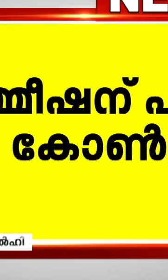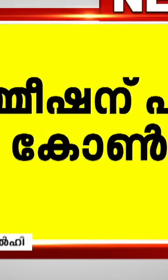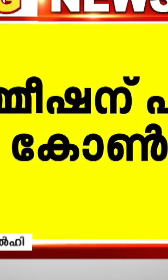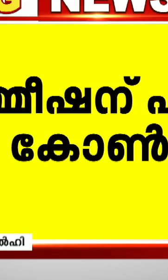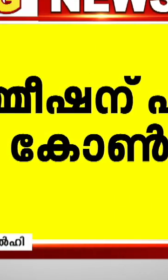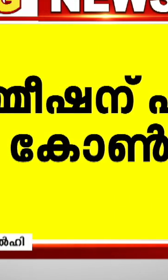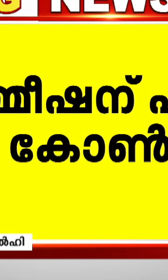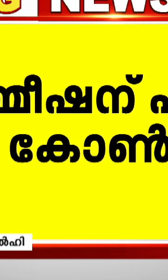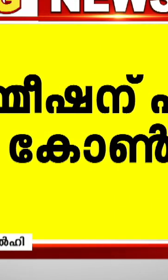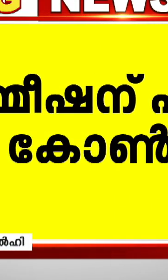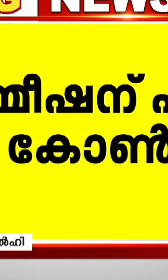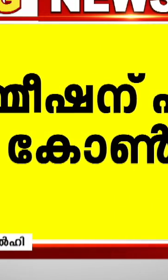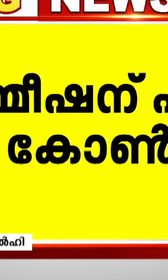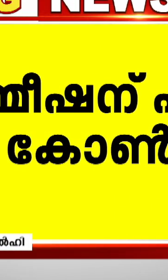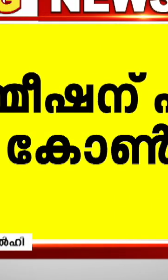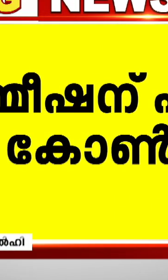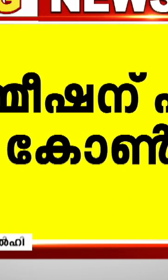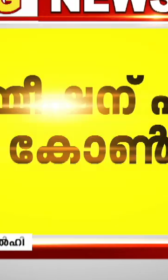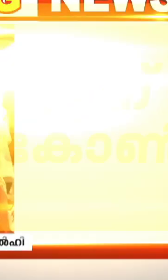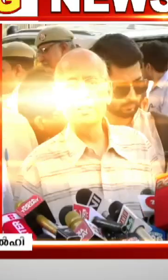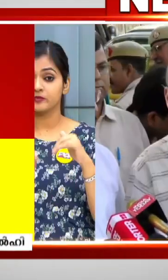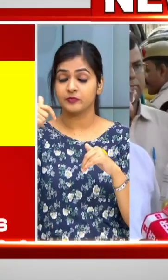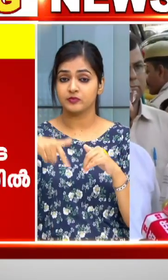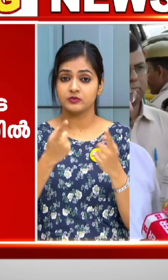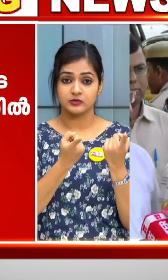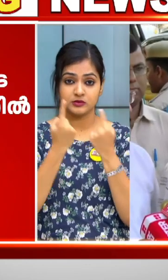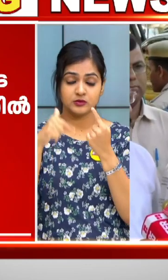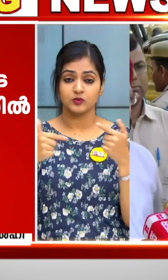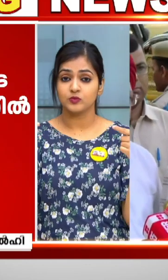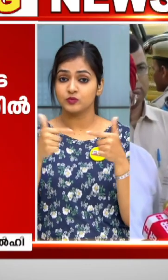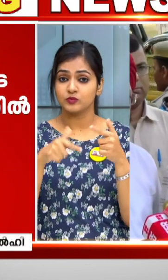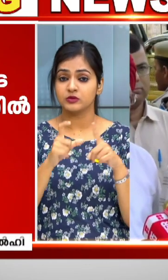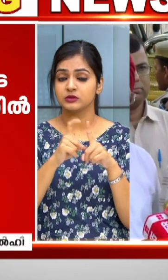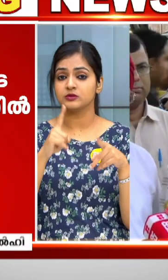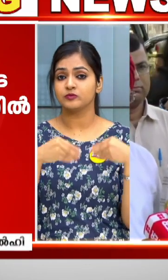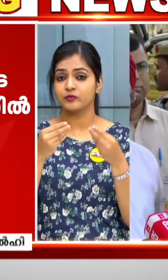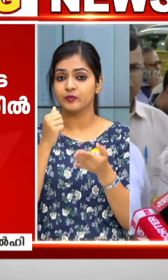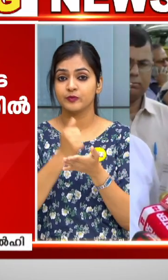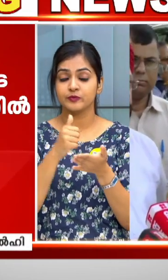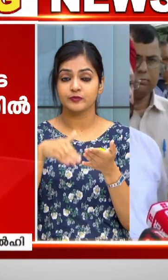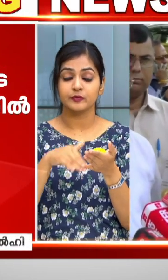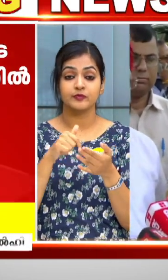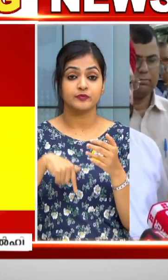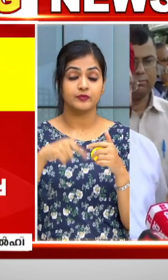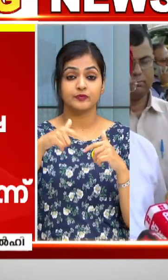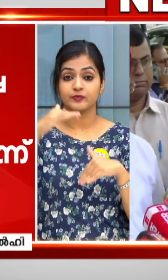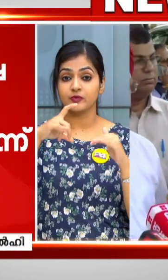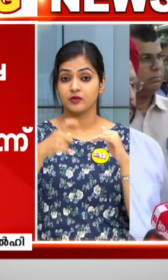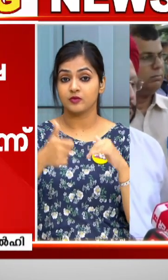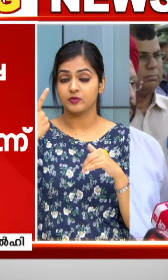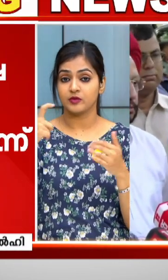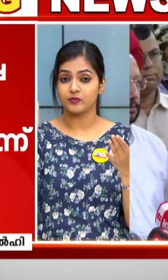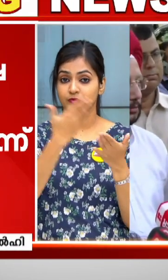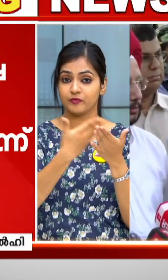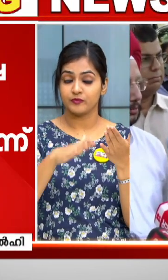തെറ്റ് തിരുത്തണമെന്നും തെരഞ്ഞെടുപ്പ് കമ്മീഷൻ ഇക്കാര്യം പരിശോധിച്ച് ഉചിതമായ നടപടിയെടുക്കണം എന്നുമാണ് ഈ തെരഞ്ഞെടുപ്പ് കമ്മീഷന് പരാതി നൽകിയ ശേഷം